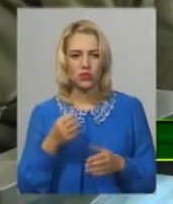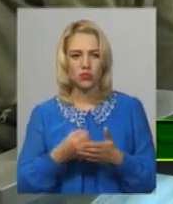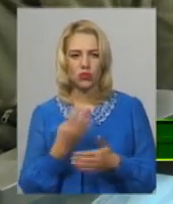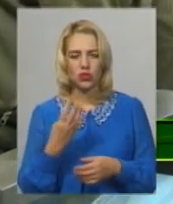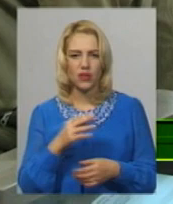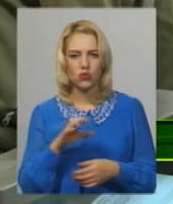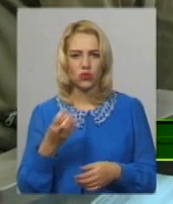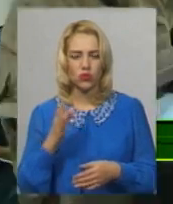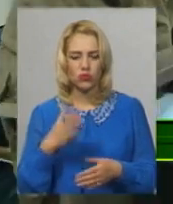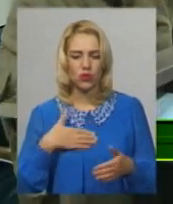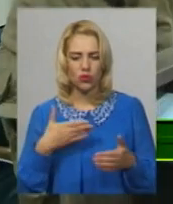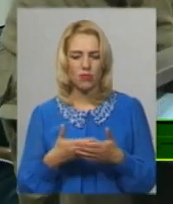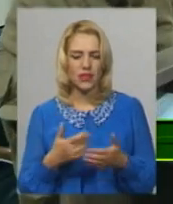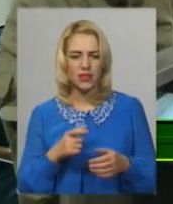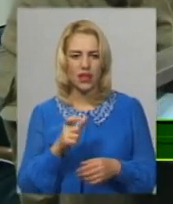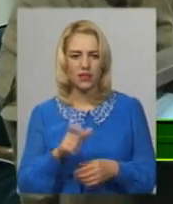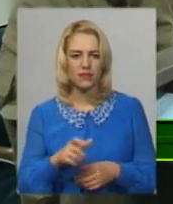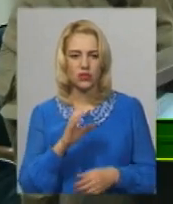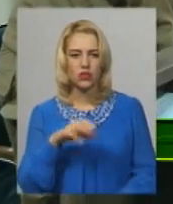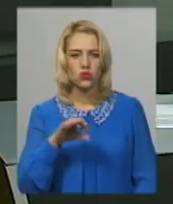перебуватиме громадський активіст Артур Сторожук.